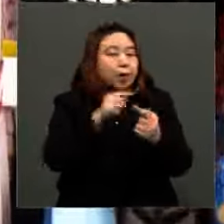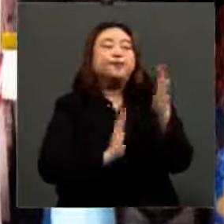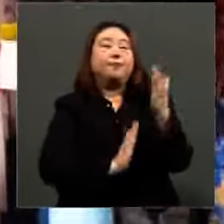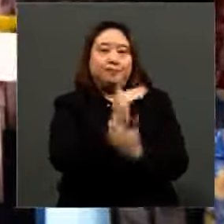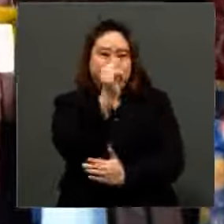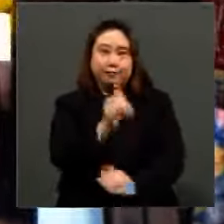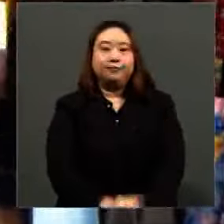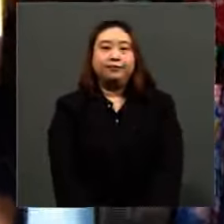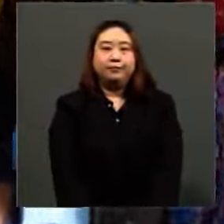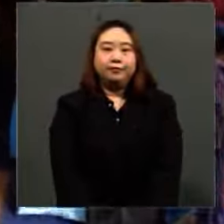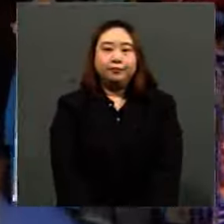ครับ